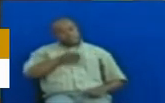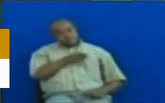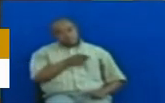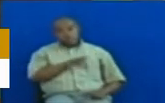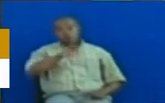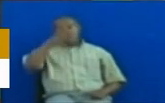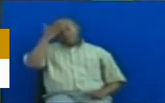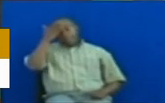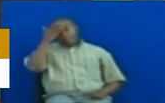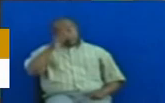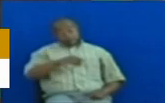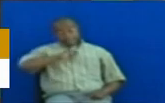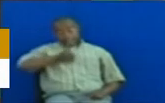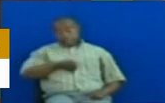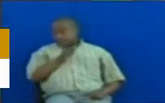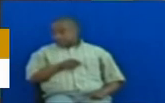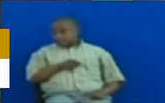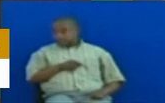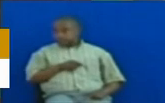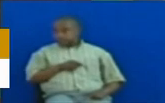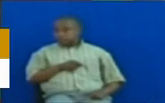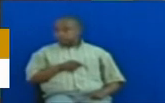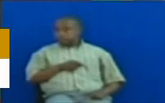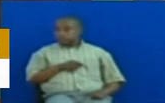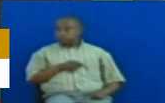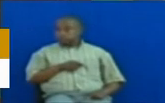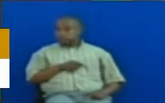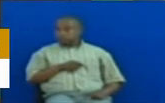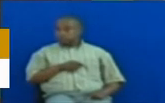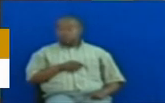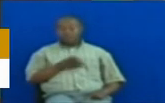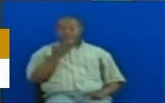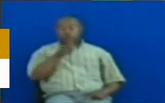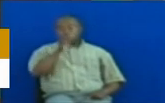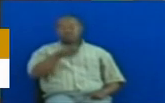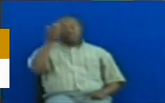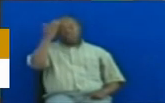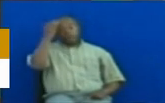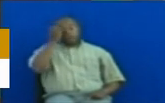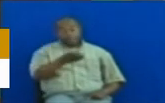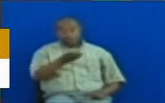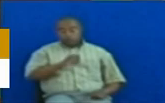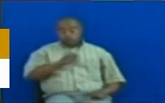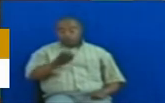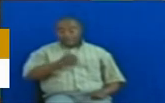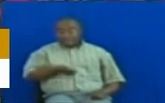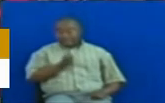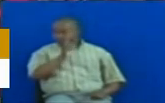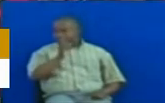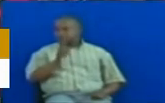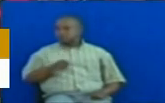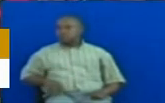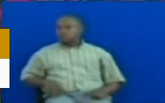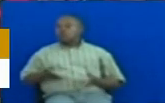tunajua hizi leseni zilivyokuwa zikiachwa kule kwenye executive committee, alima haiwezekani, kwa sababu